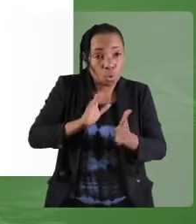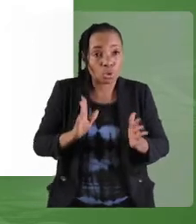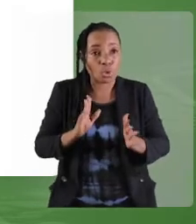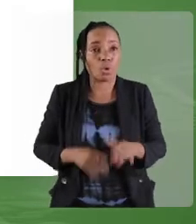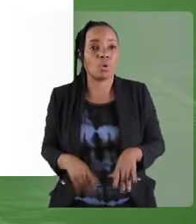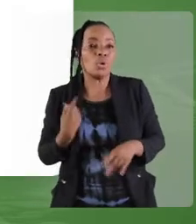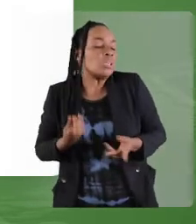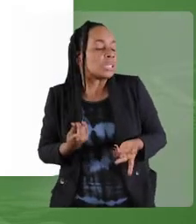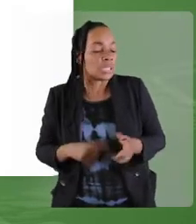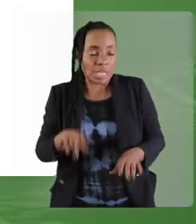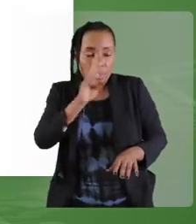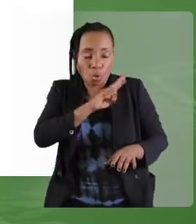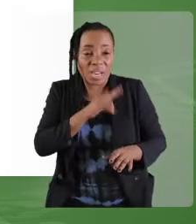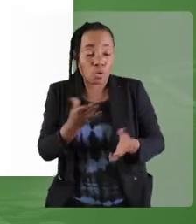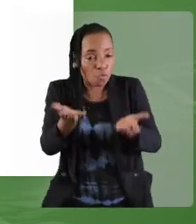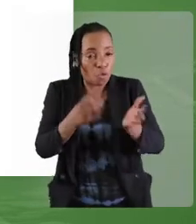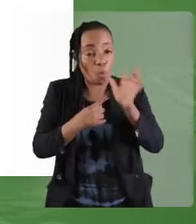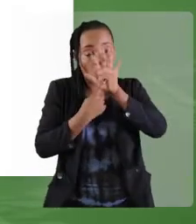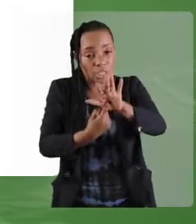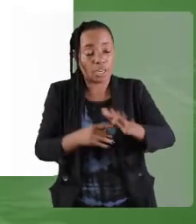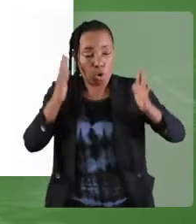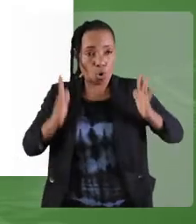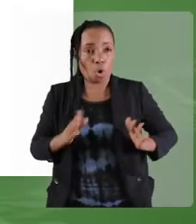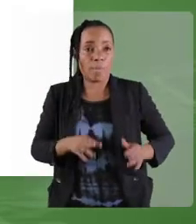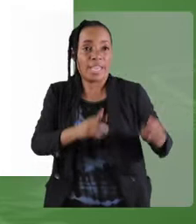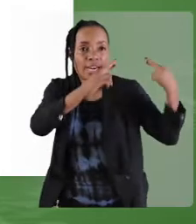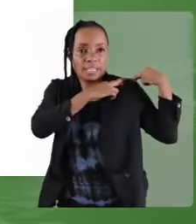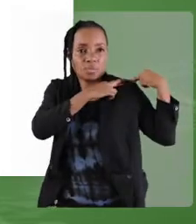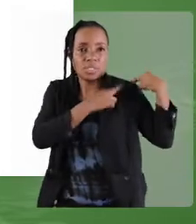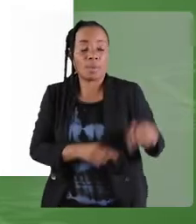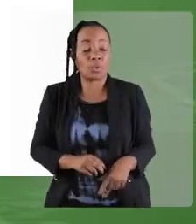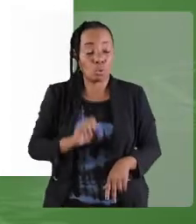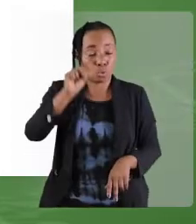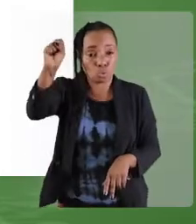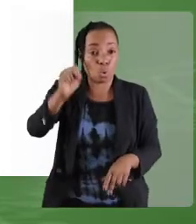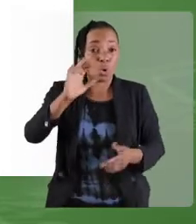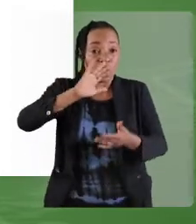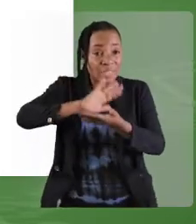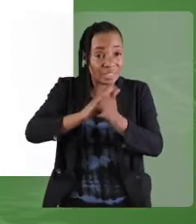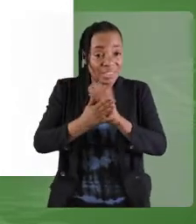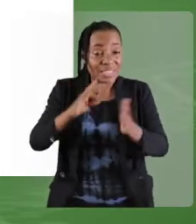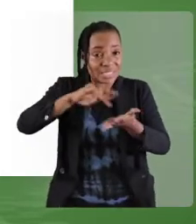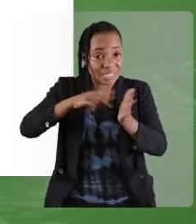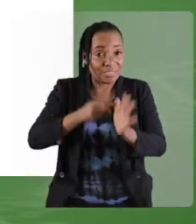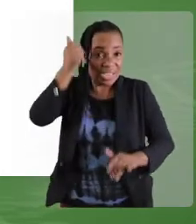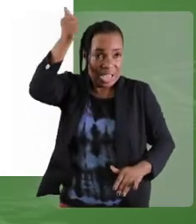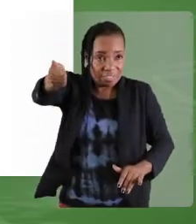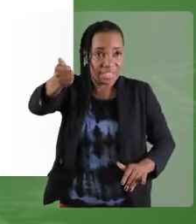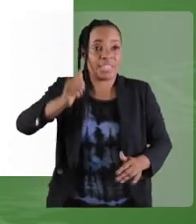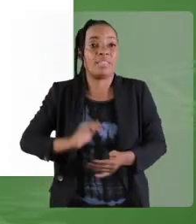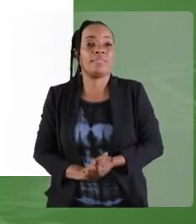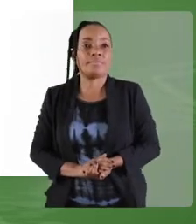montrer que l'homme est le maître, l'homme est le sujet, l'homme est le responsable de son devenir. En guise de